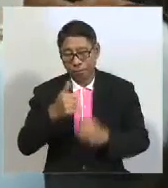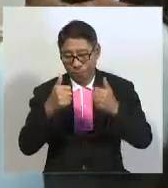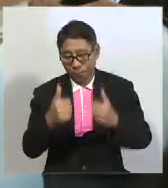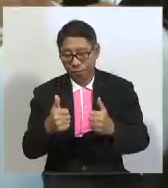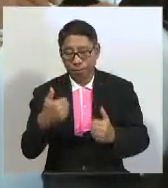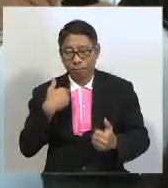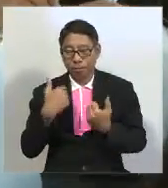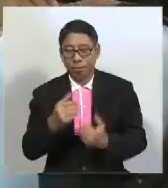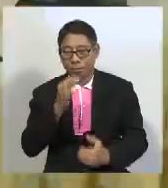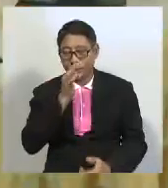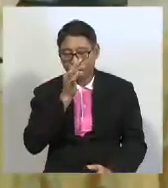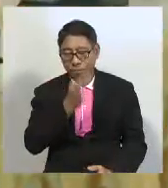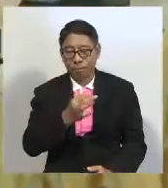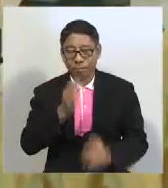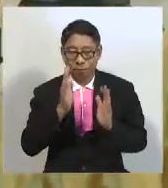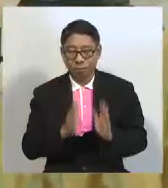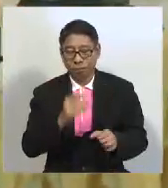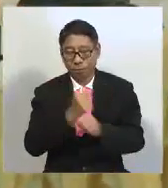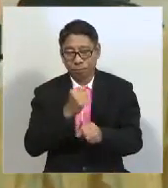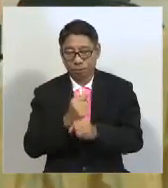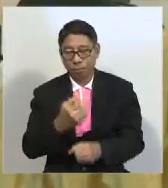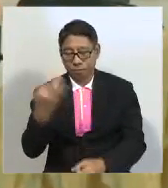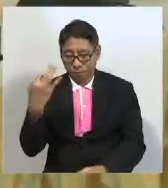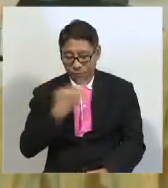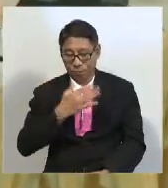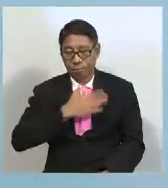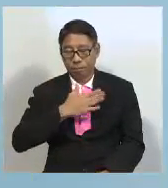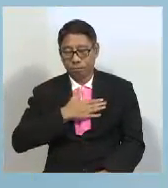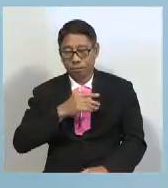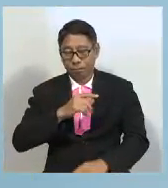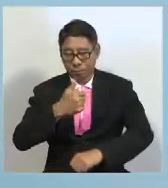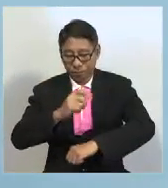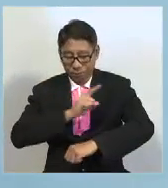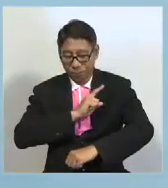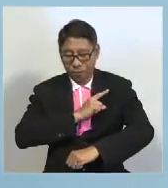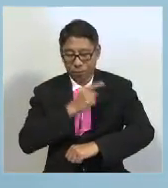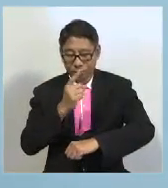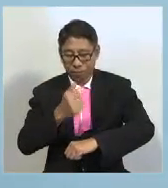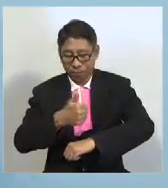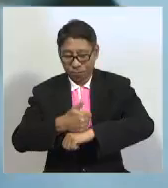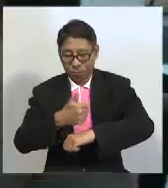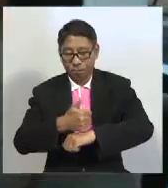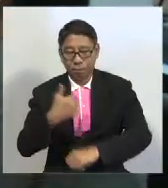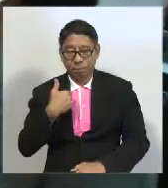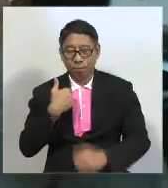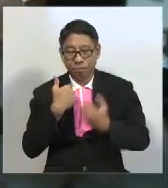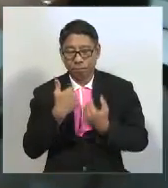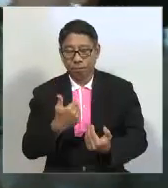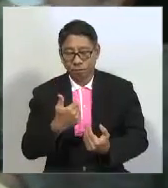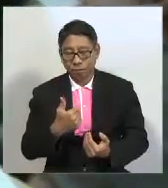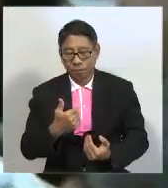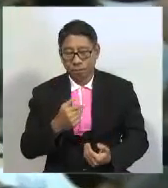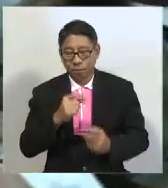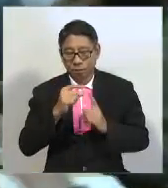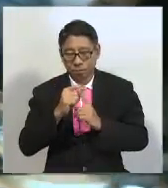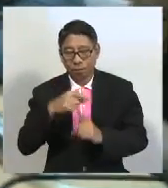ได้แต่ขออย่าไปฟ้องร้องเจ้าหน้าที่ให้มาฟ้องร้องท่านอธิบดีเพียงคนเดียวเท่านั้นไปดูคำ